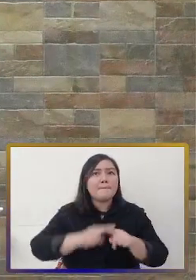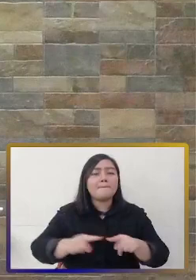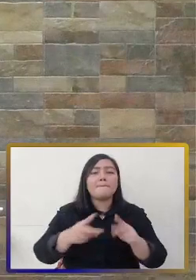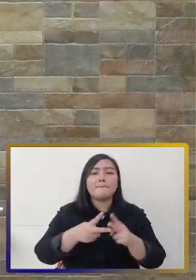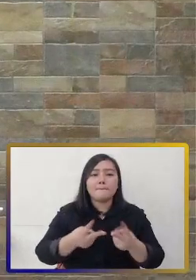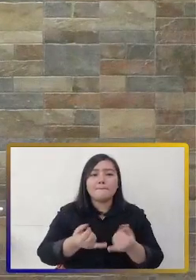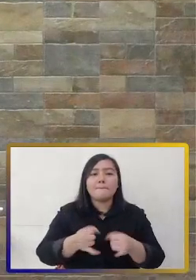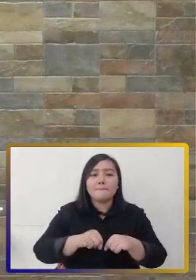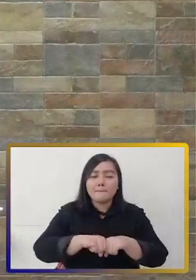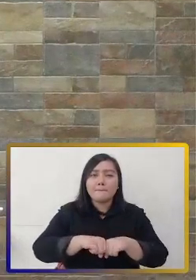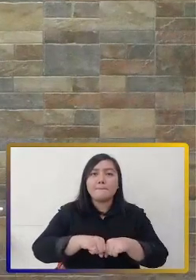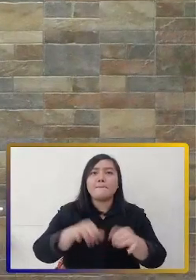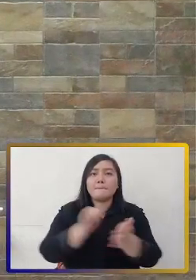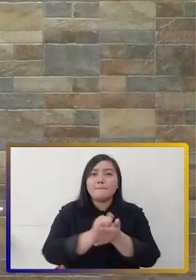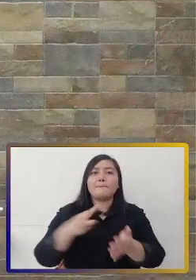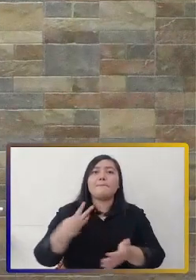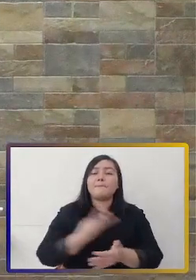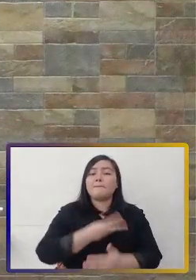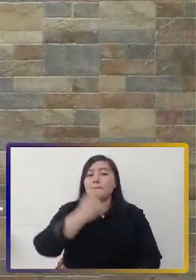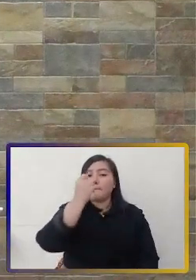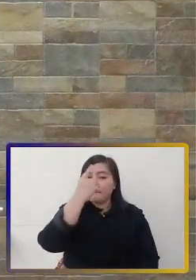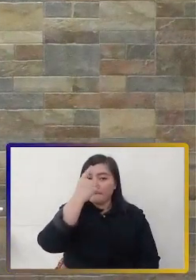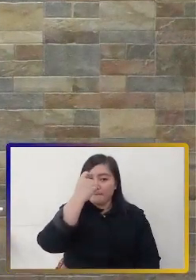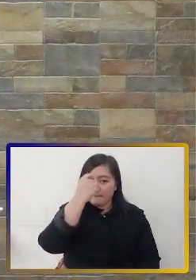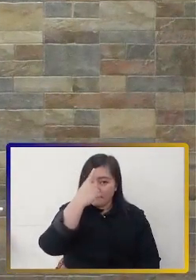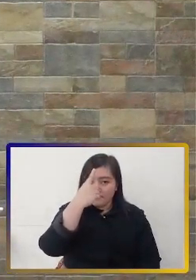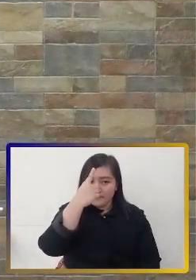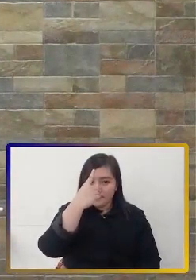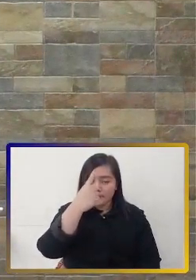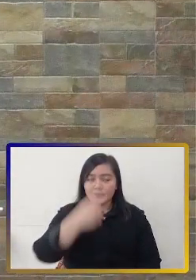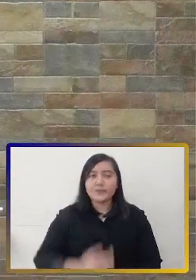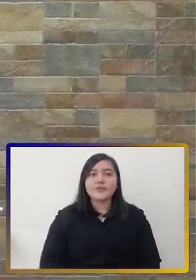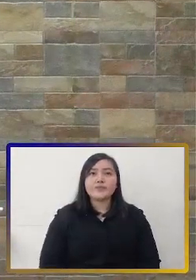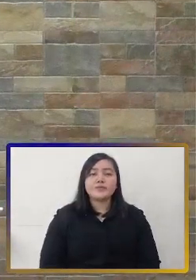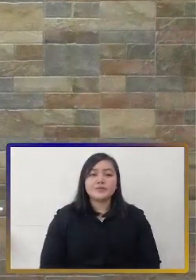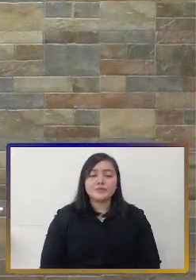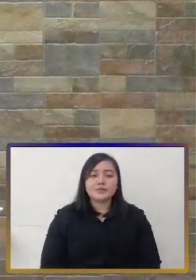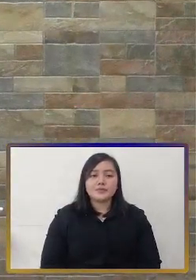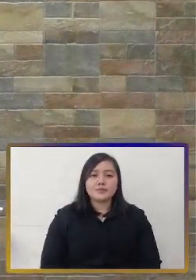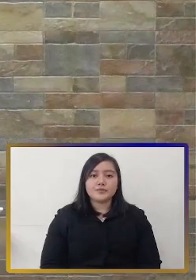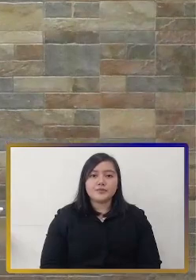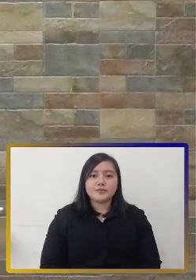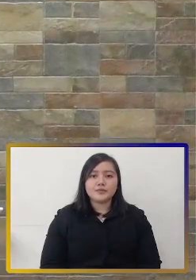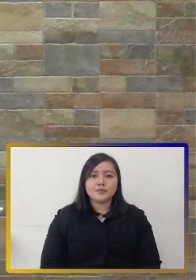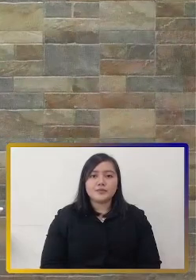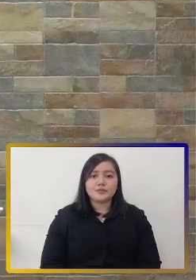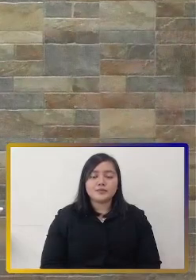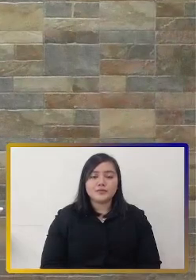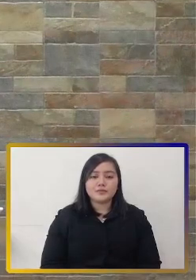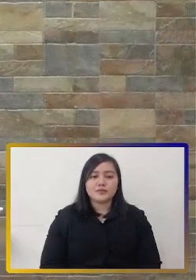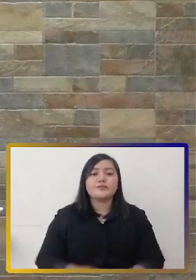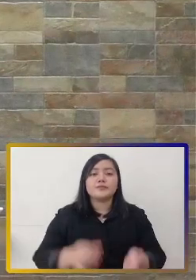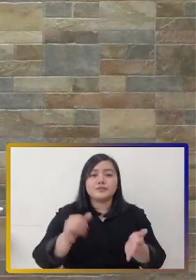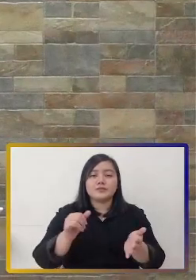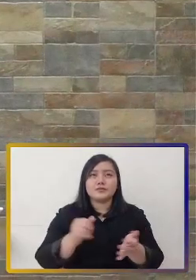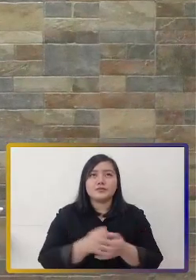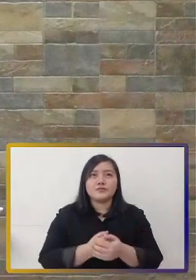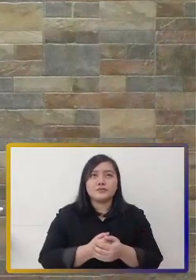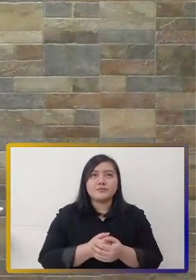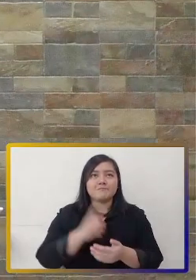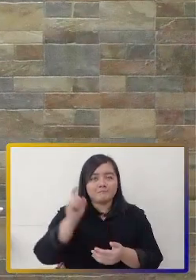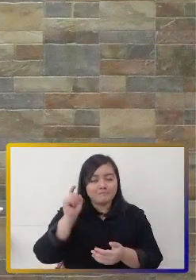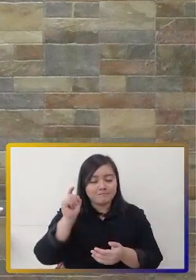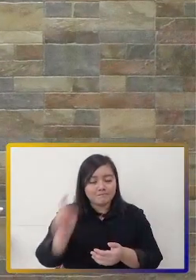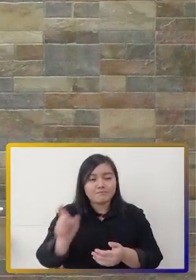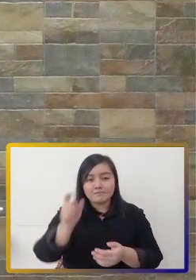we understood, okay? Napaka-importante na maintindihan po natin ang papel ng pastor po